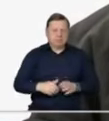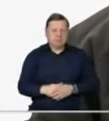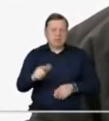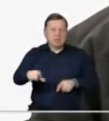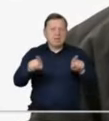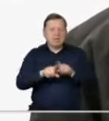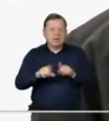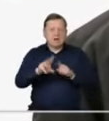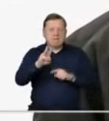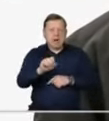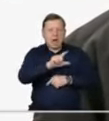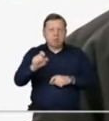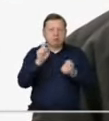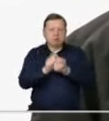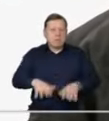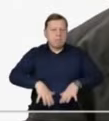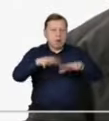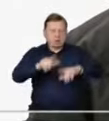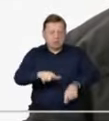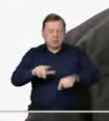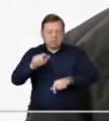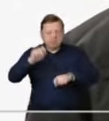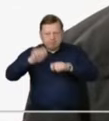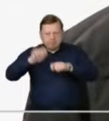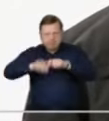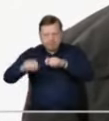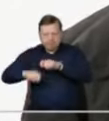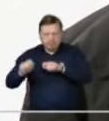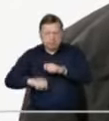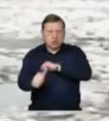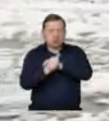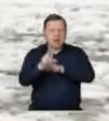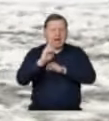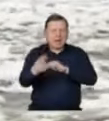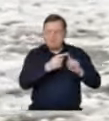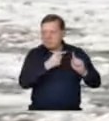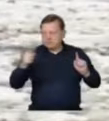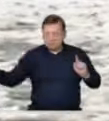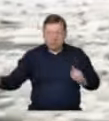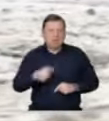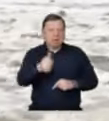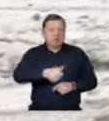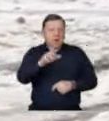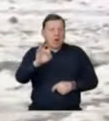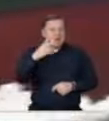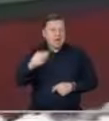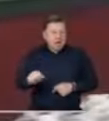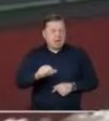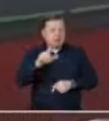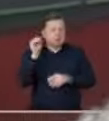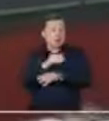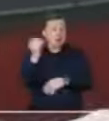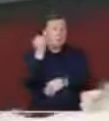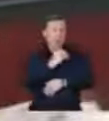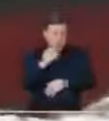wały przeciwpowodziowe. Tych wałów do patrolowania mamy ponad 60 kilometrów. Kolejny dzień lodołamania również na Odrze w zachodniopomorskim.